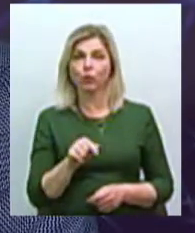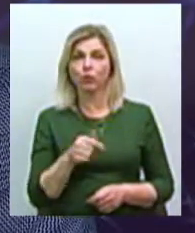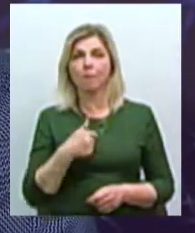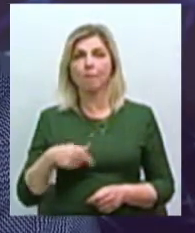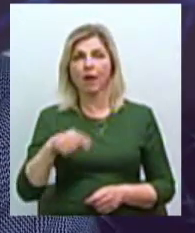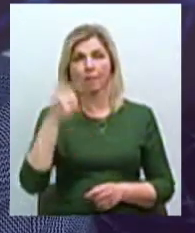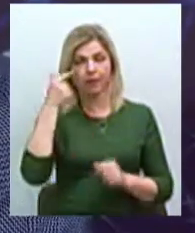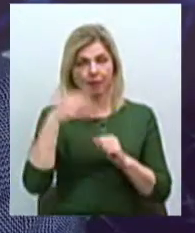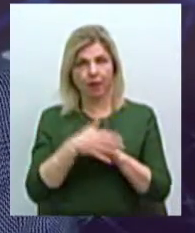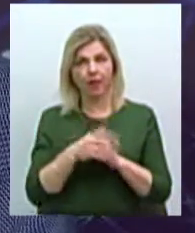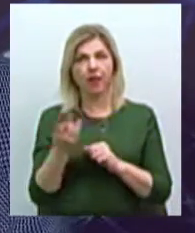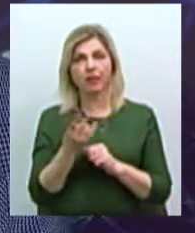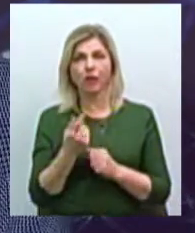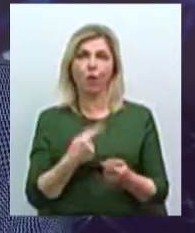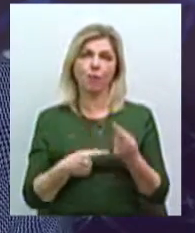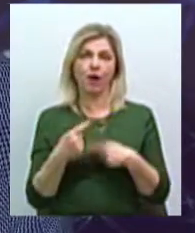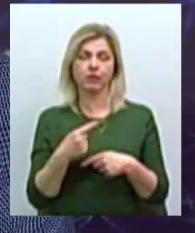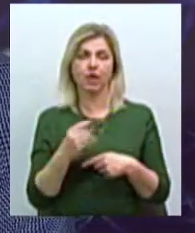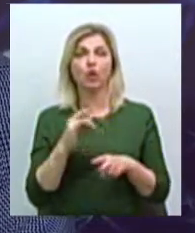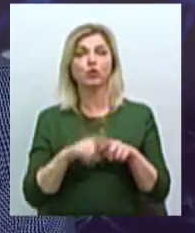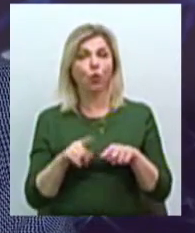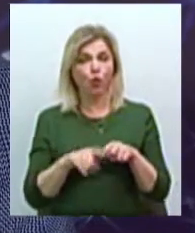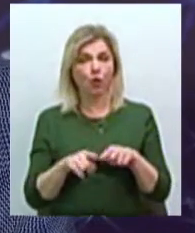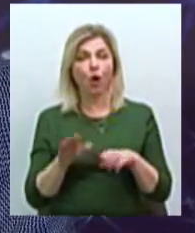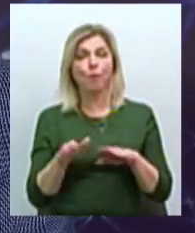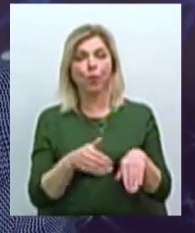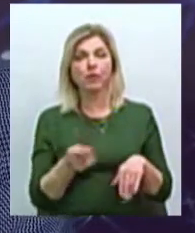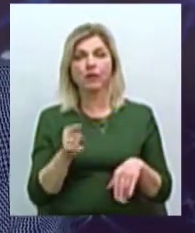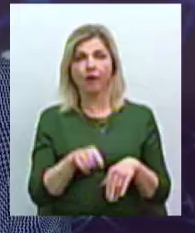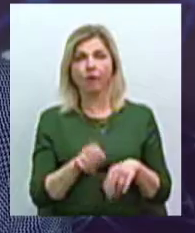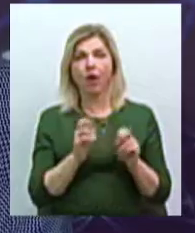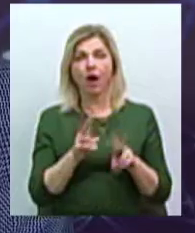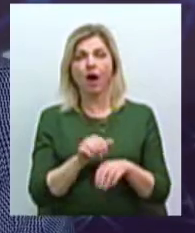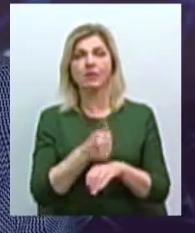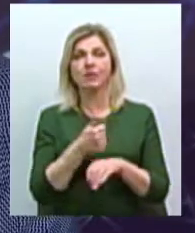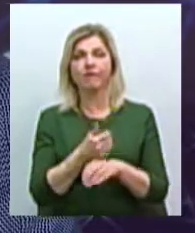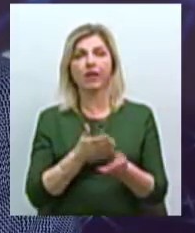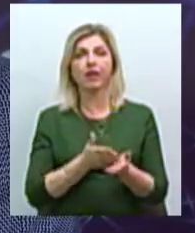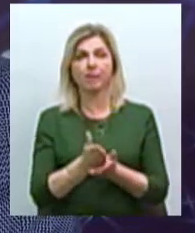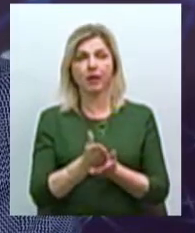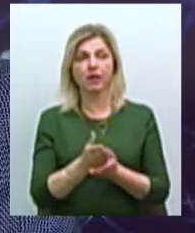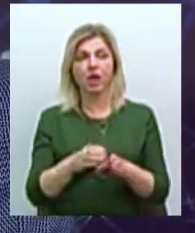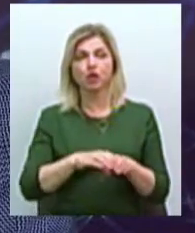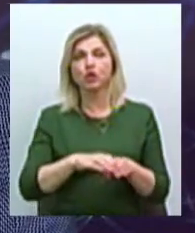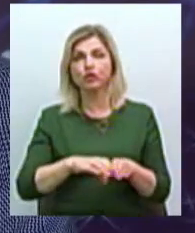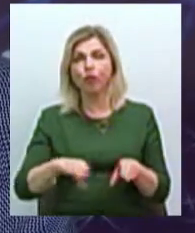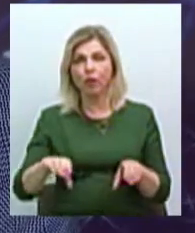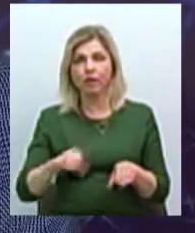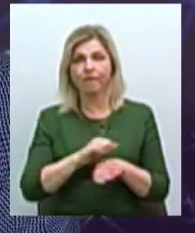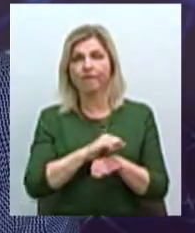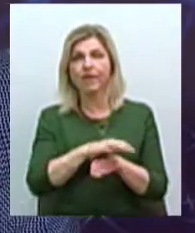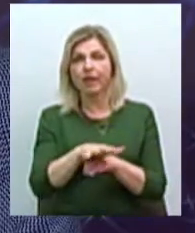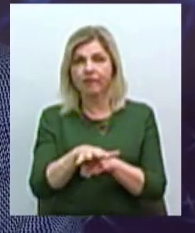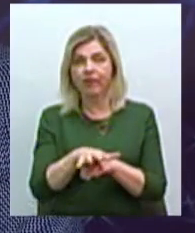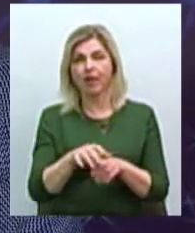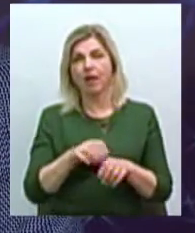что надо идти от обратного, и в скором времени, после того, как основные направления, стволовые ветви будут